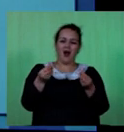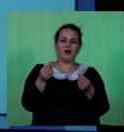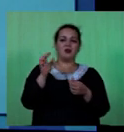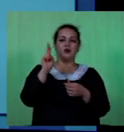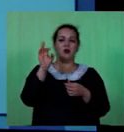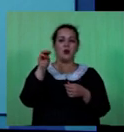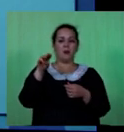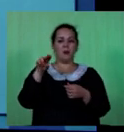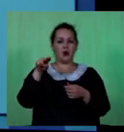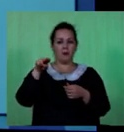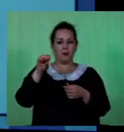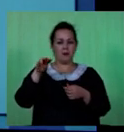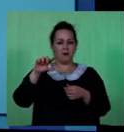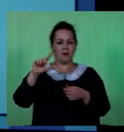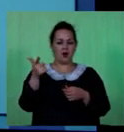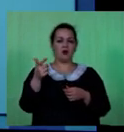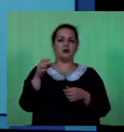«копать», «мокнуть».